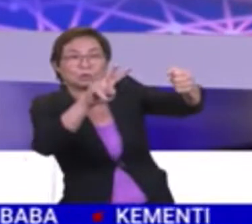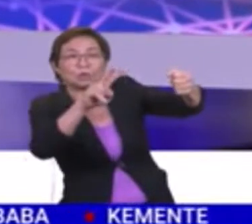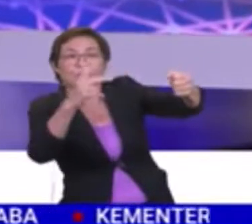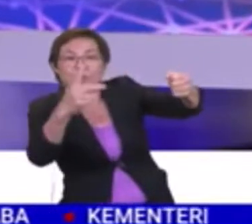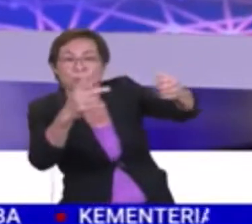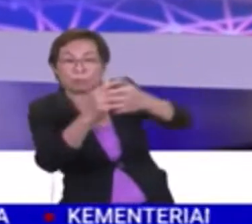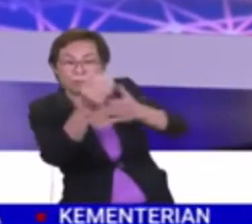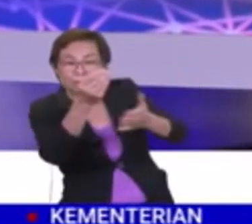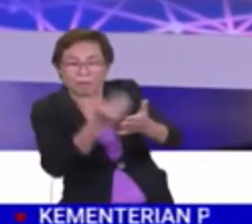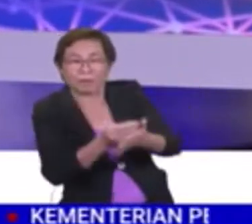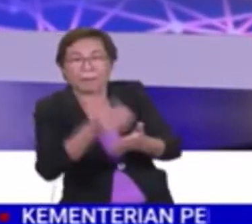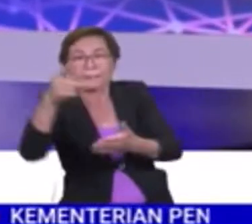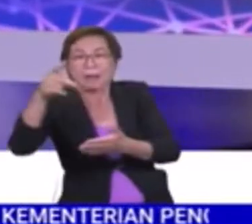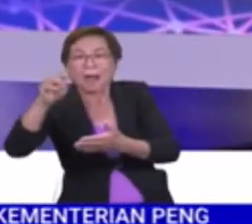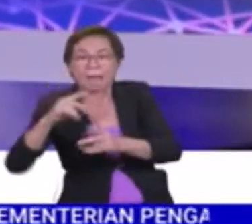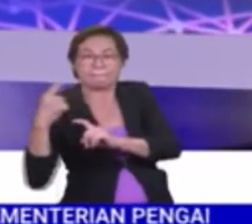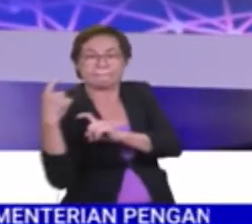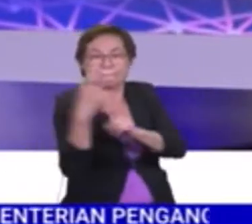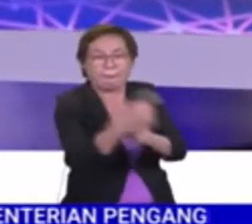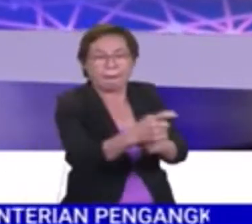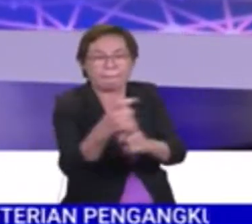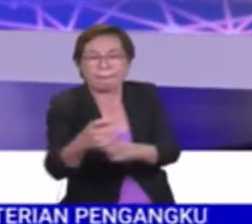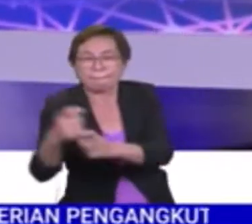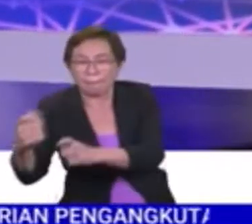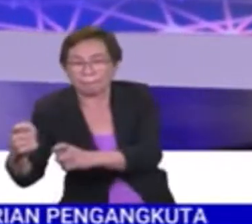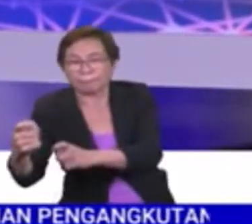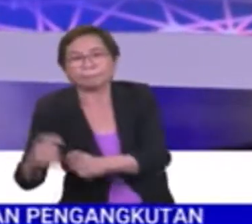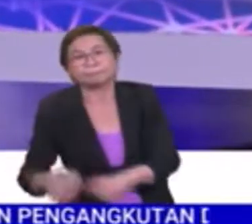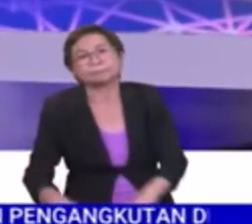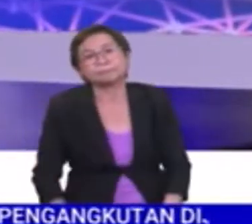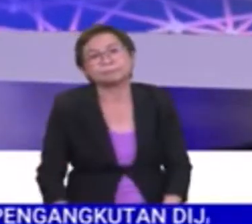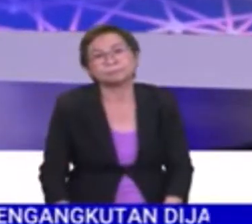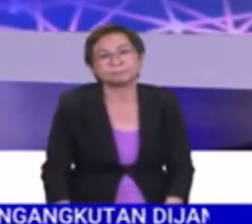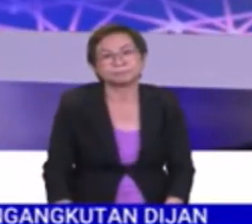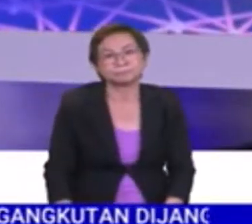RM702,000 disampaikan Perdana Menteri Datuk Seri Ismail Sabri Yaakob.